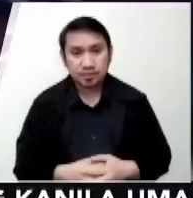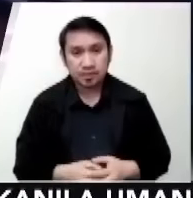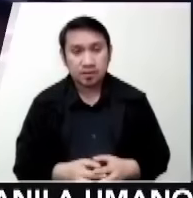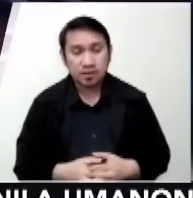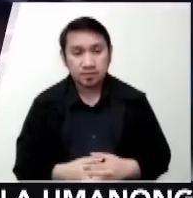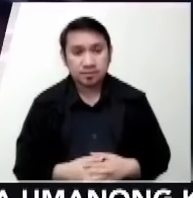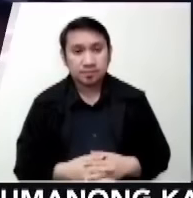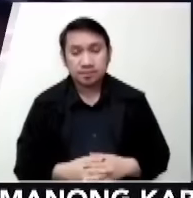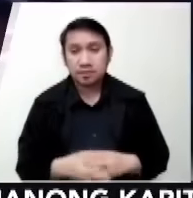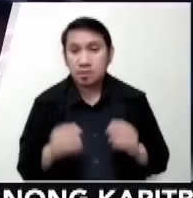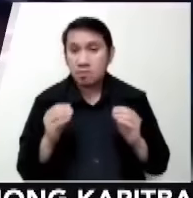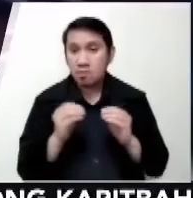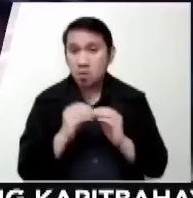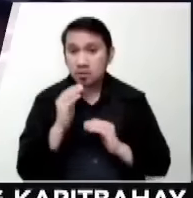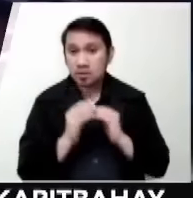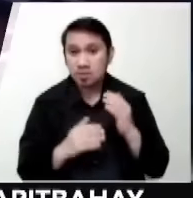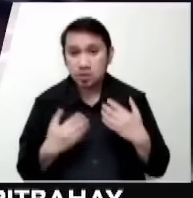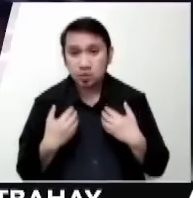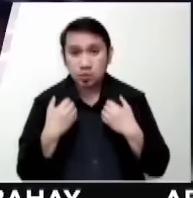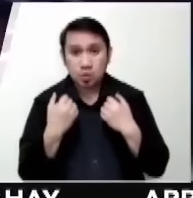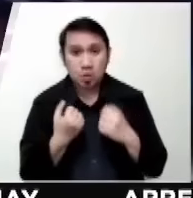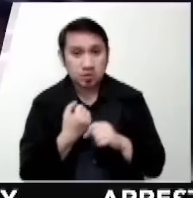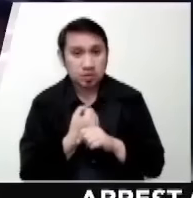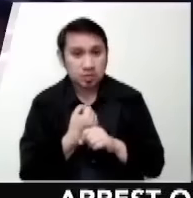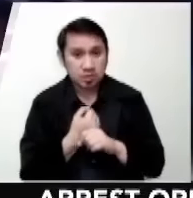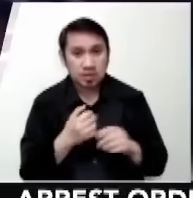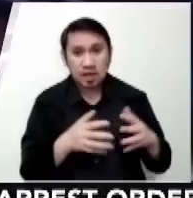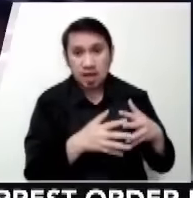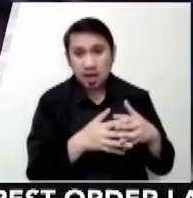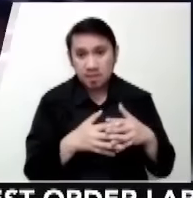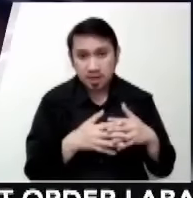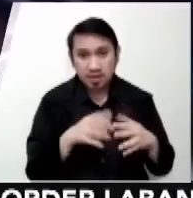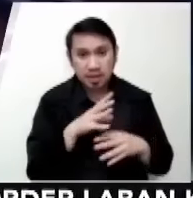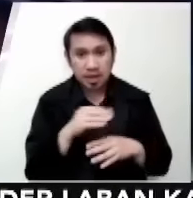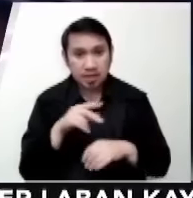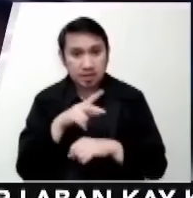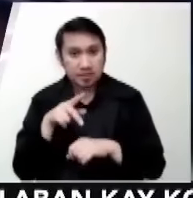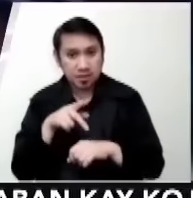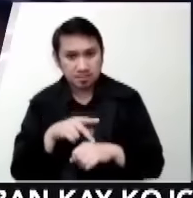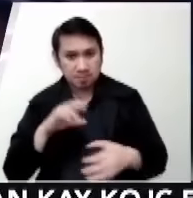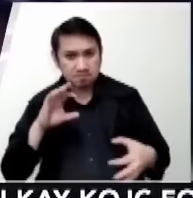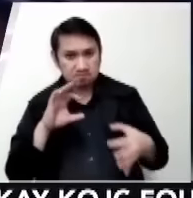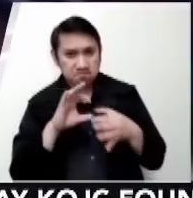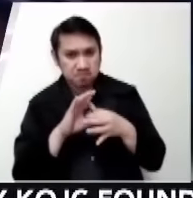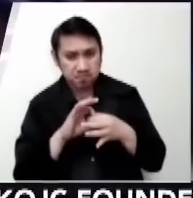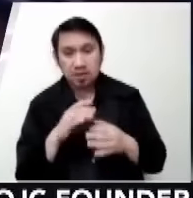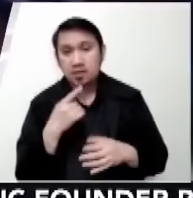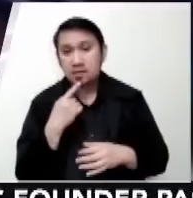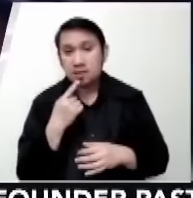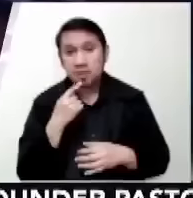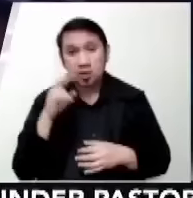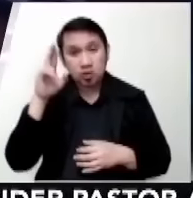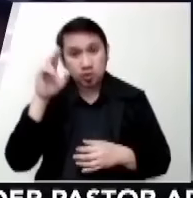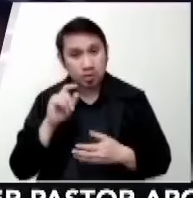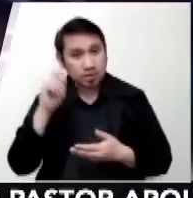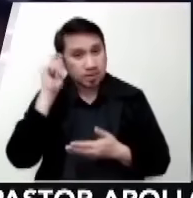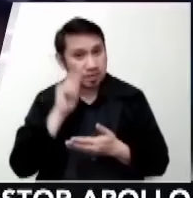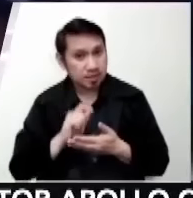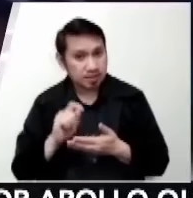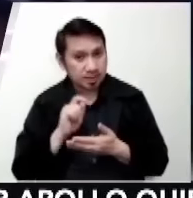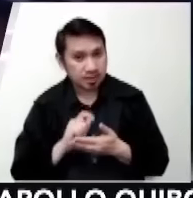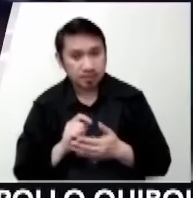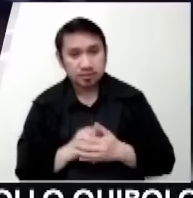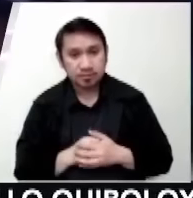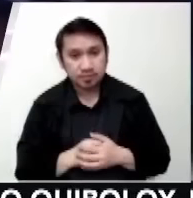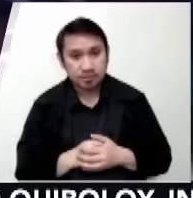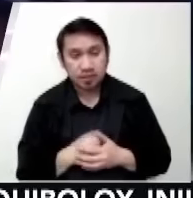Higit pa raw sa tibay ng bato ang alyansa ng Amerika at Pilipinas na ayon kay U.S. Secretary of State Anthony Blinken ay prioridad ni U.S.